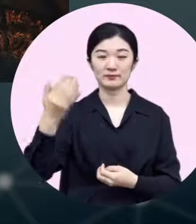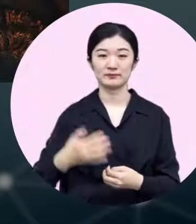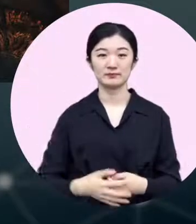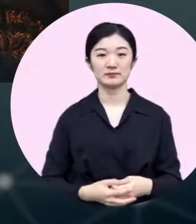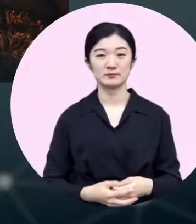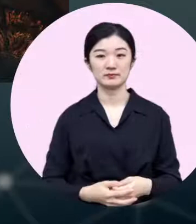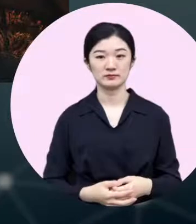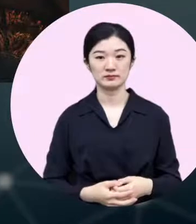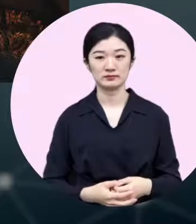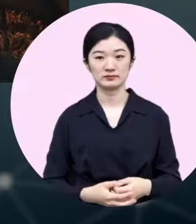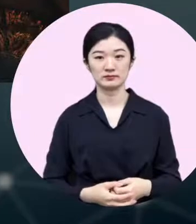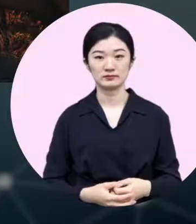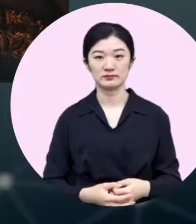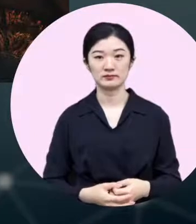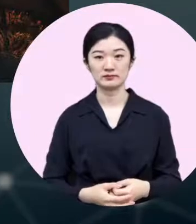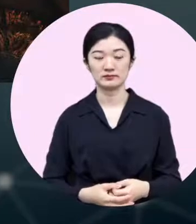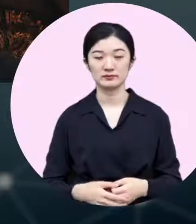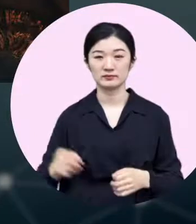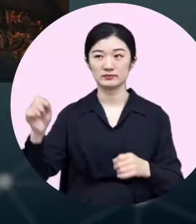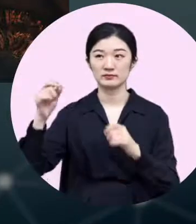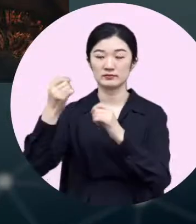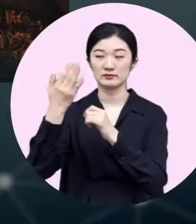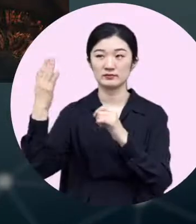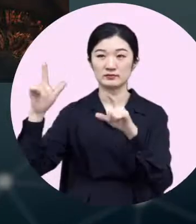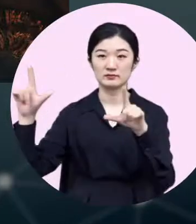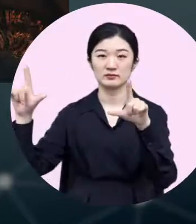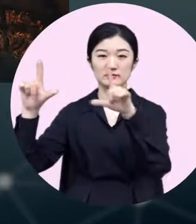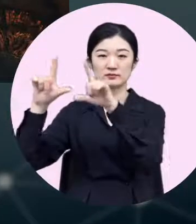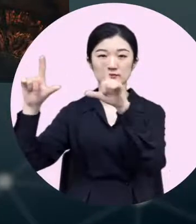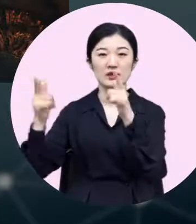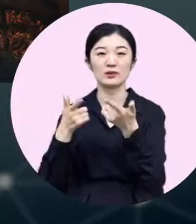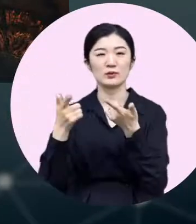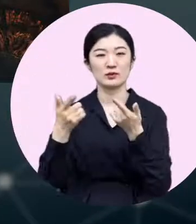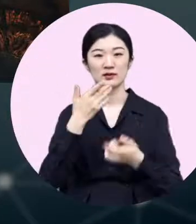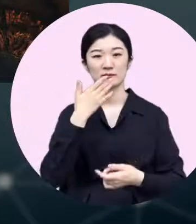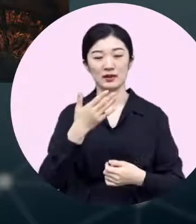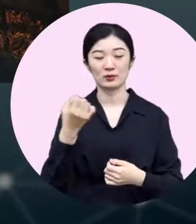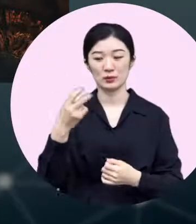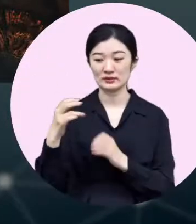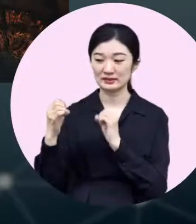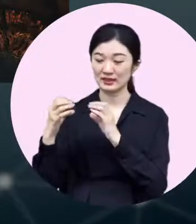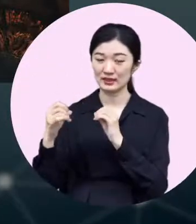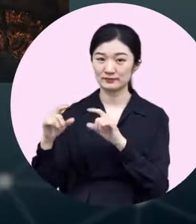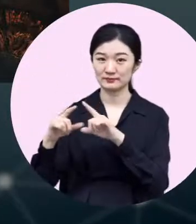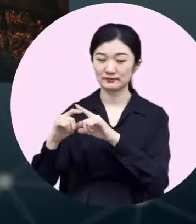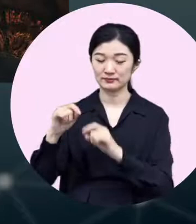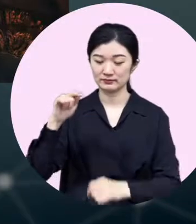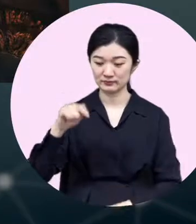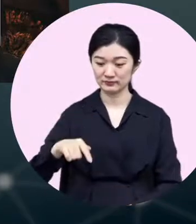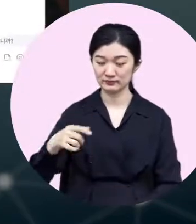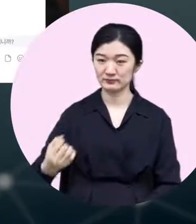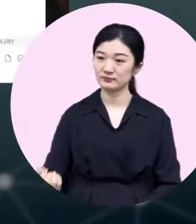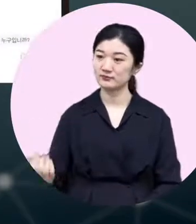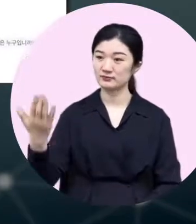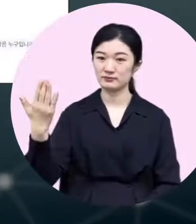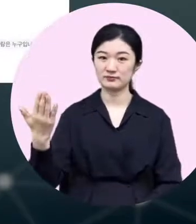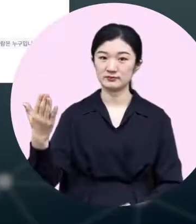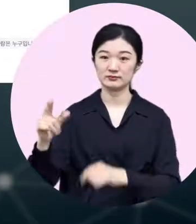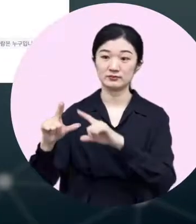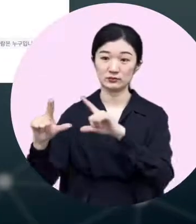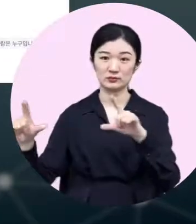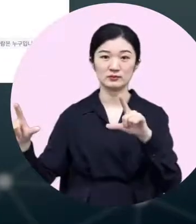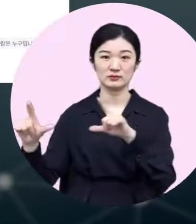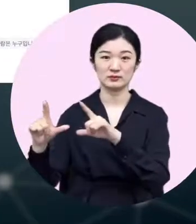놓으셔도 되고 이 창을 뭐 조금 작게 이렇게 두셔도 되고요. 채팅창도 보시려면 채팅 한번 누르시면 돼요. 네, 이렇게